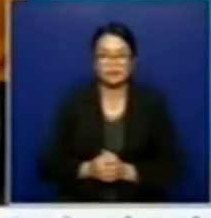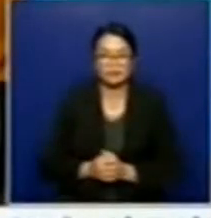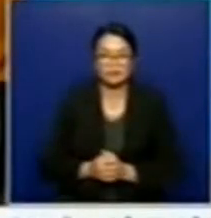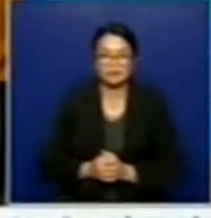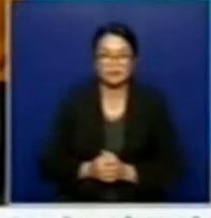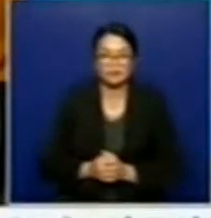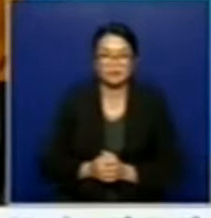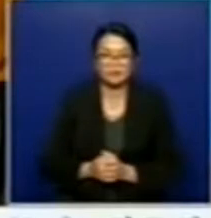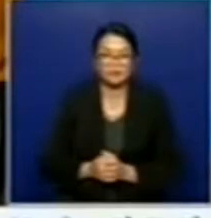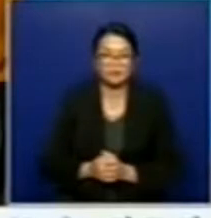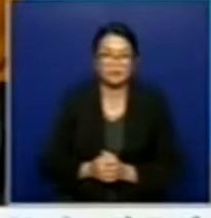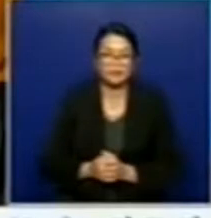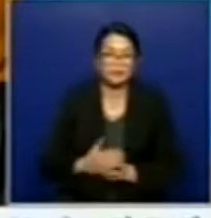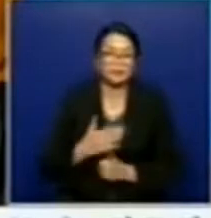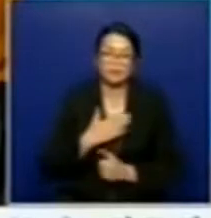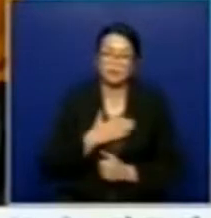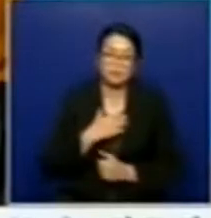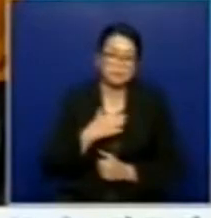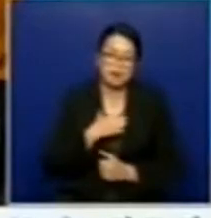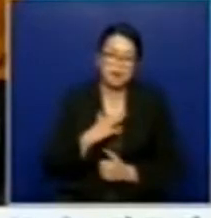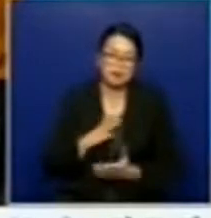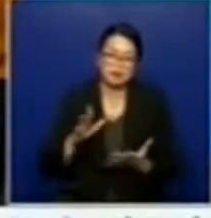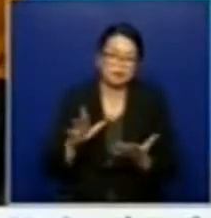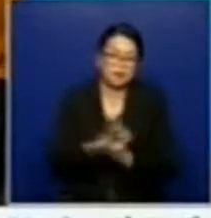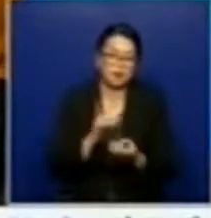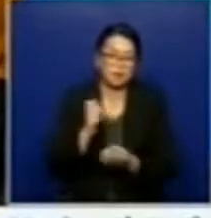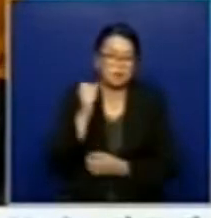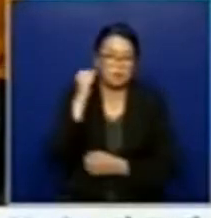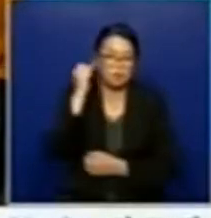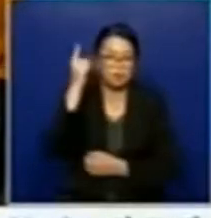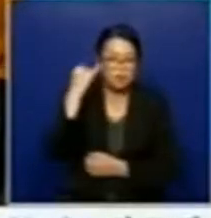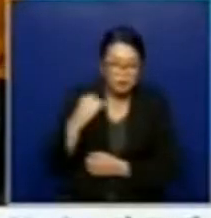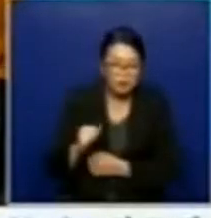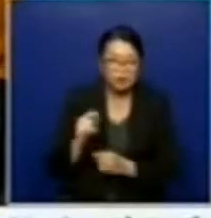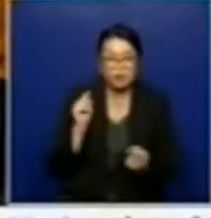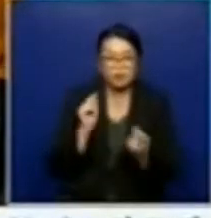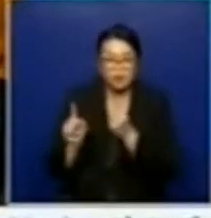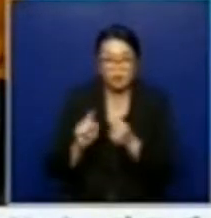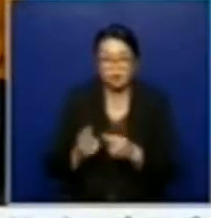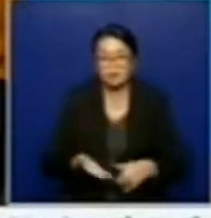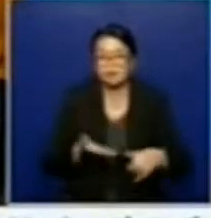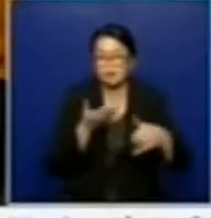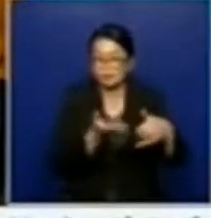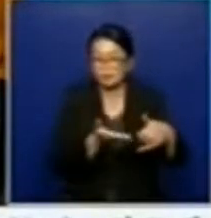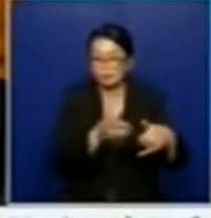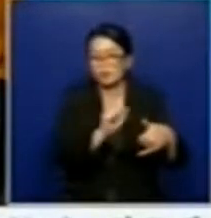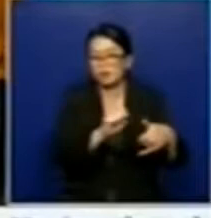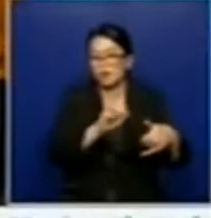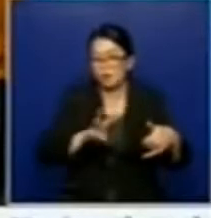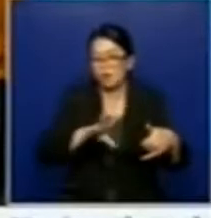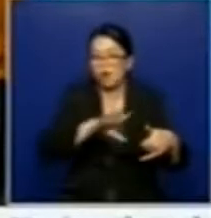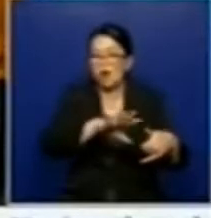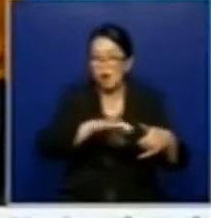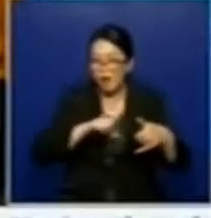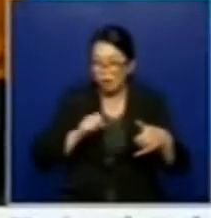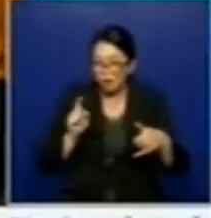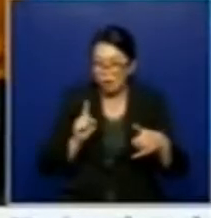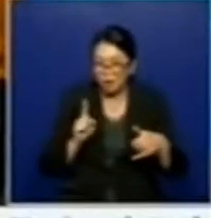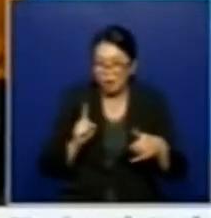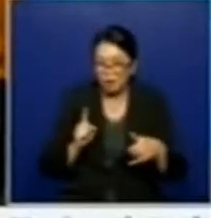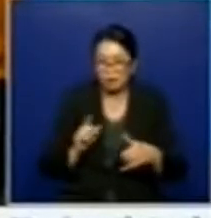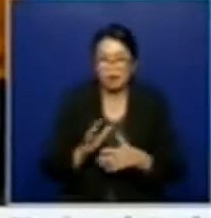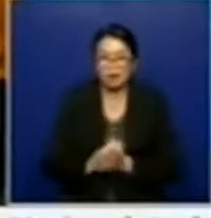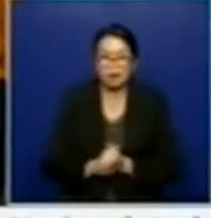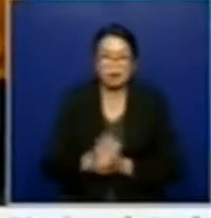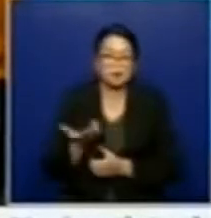ท่านประธานครับผมไม่อยากให้สังคมเข้าใจผิดขออนุญาตชี้แจงที่ท่านวุฒิสภาเอาเฟคนิวมาแส